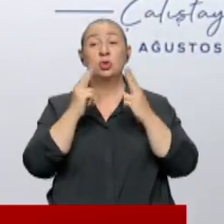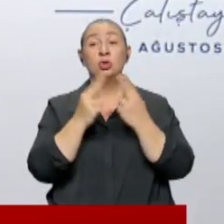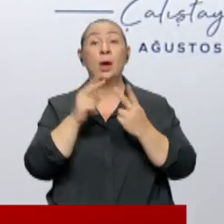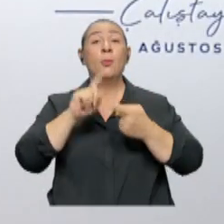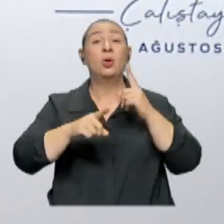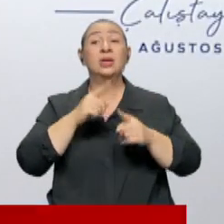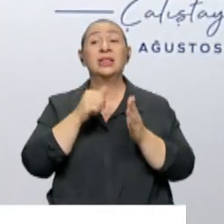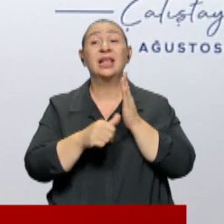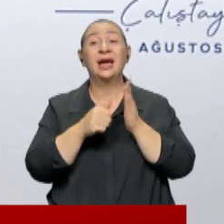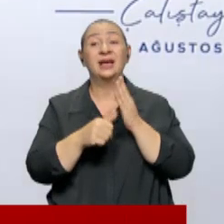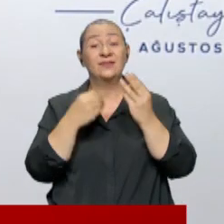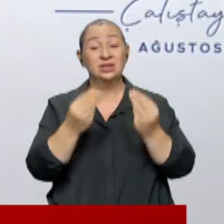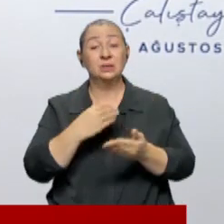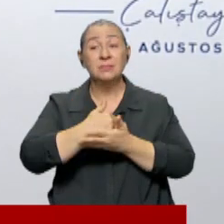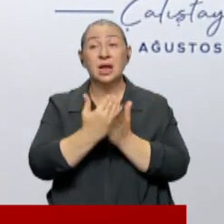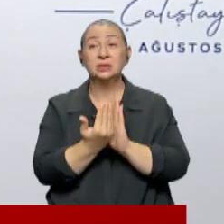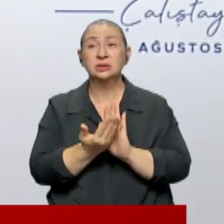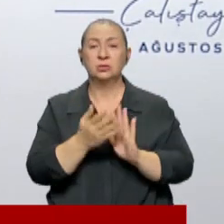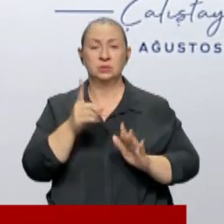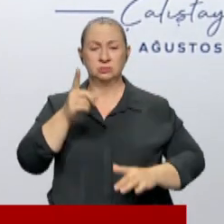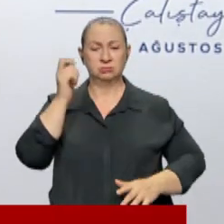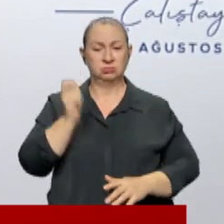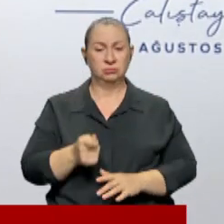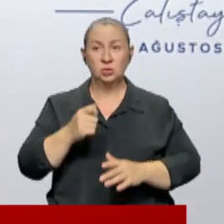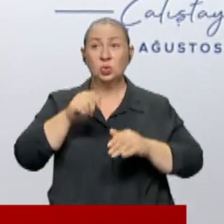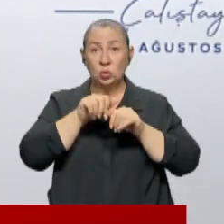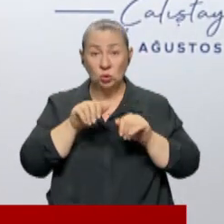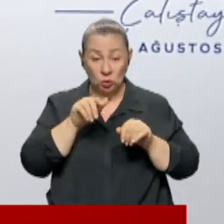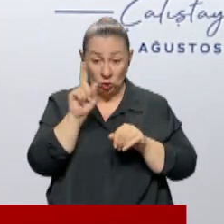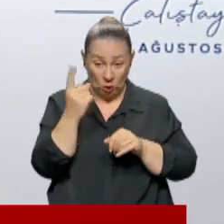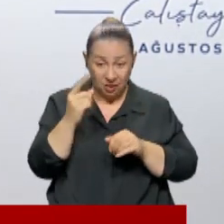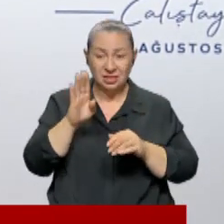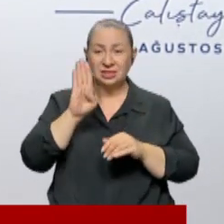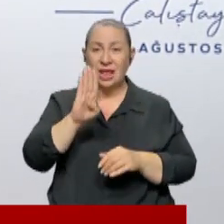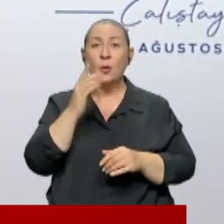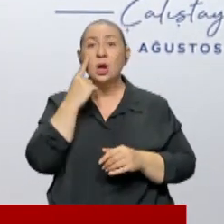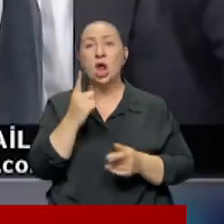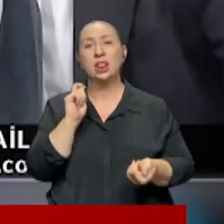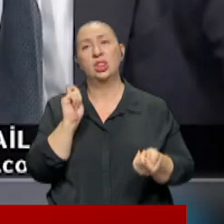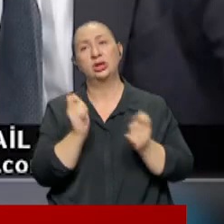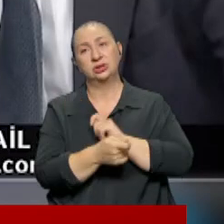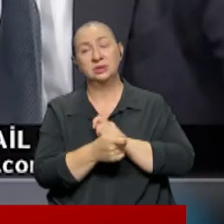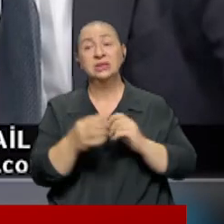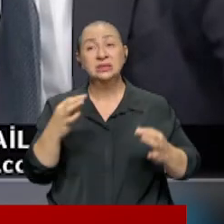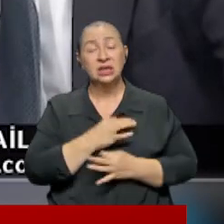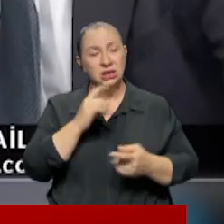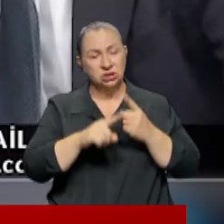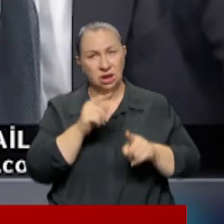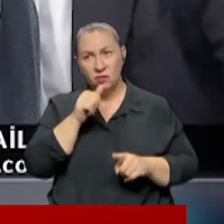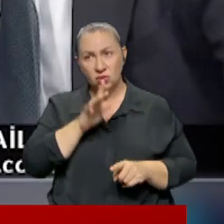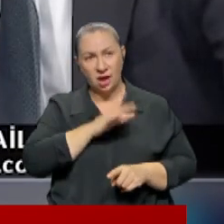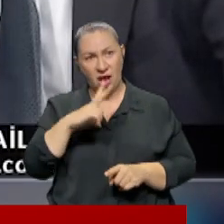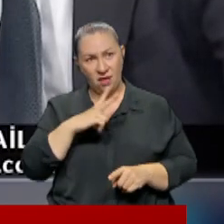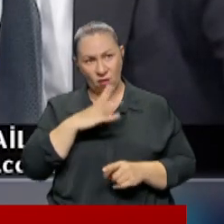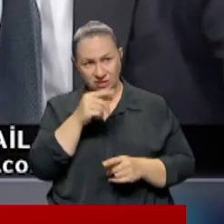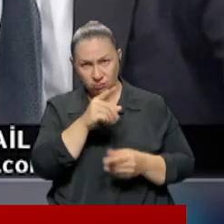siyaset tarihine bırakacağımız miras otoriter bir yönetimi demokratik yöntemlerle değiştirmektir. Sayın Kılıçdaroğlu'nun alev olması sizin